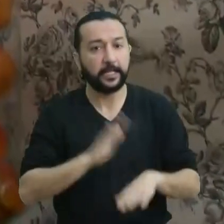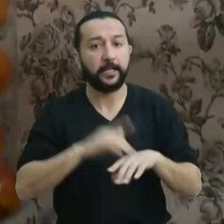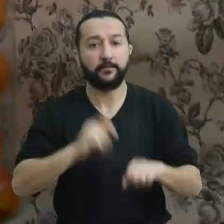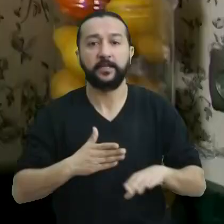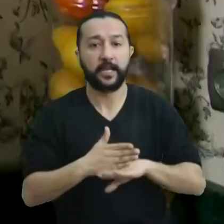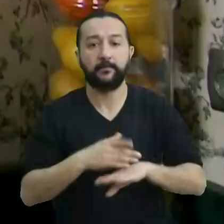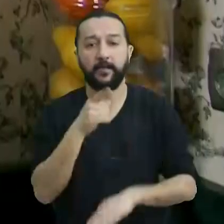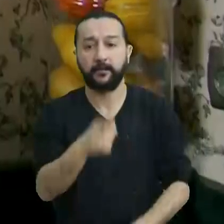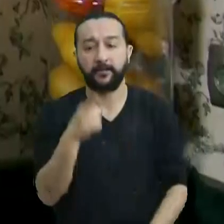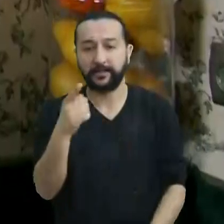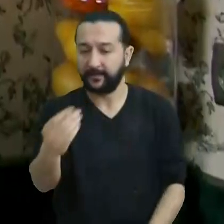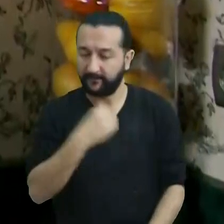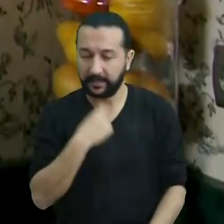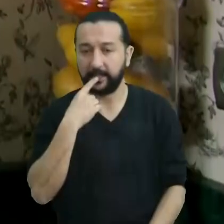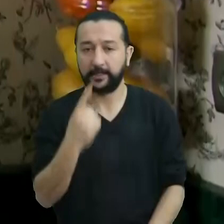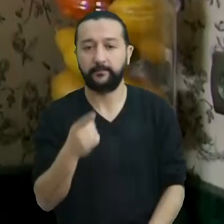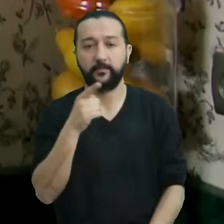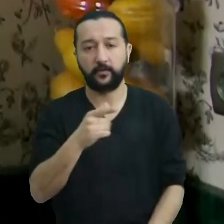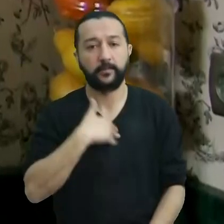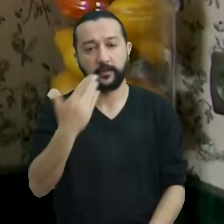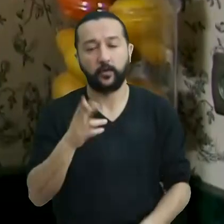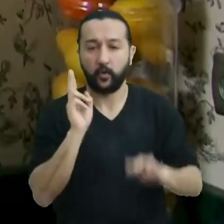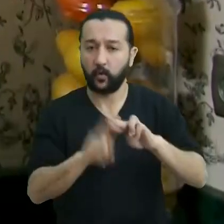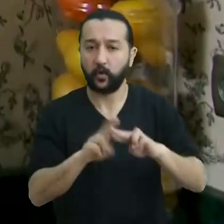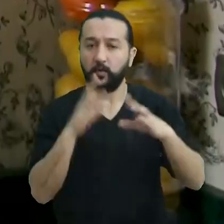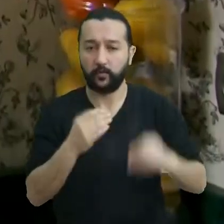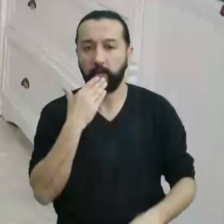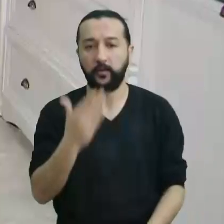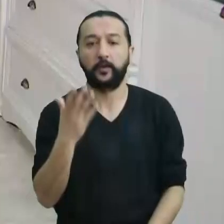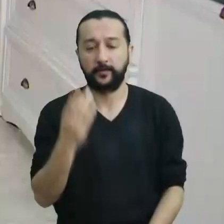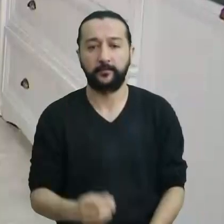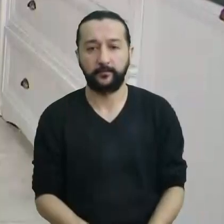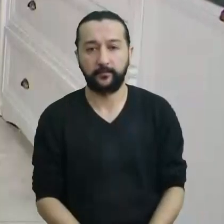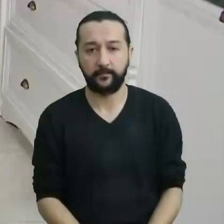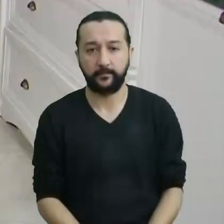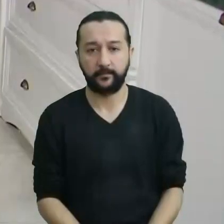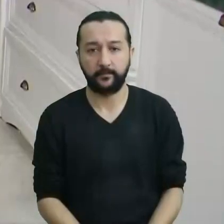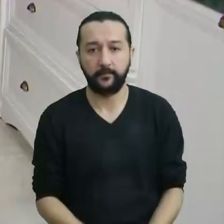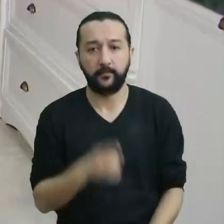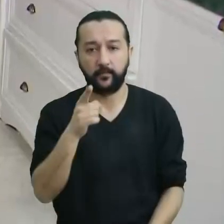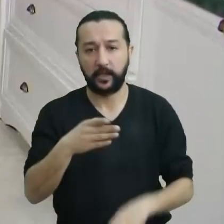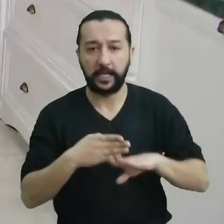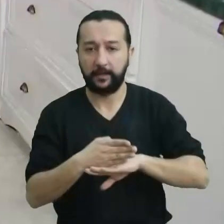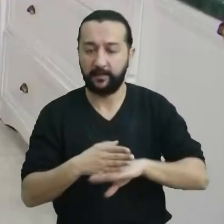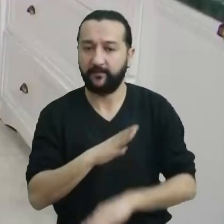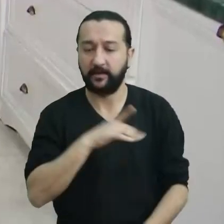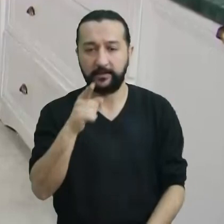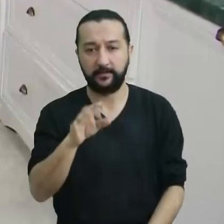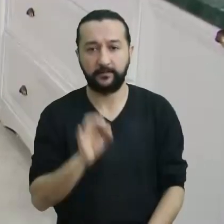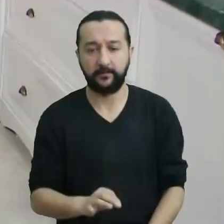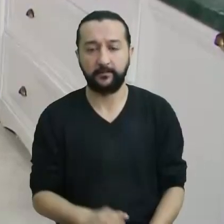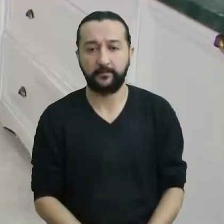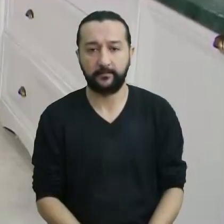yapacaksın lan sen ekmeği? Ya sen ver. Sonra ben sana ne olduğunu söylerim. He burada ekmek.